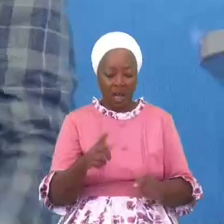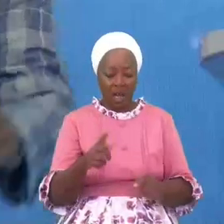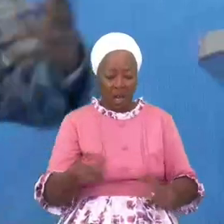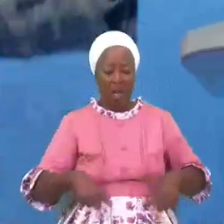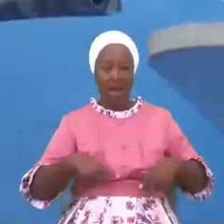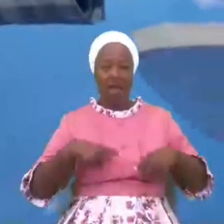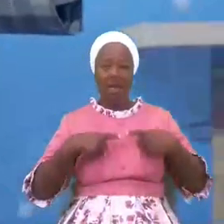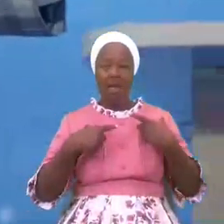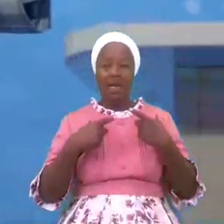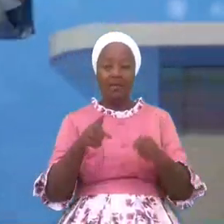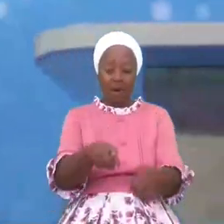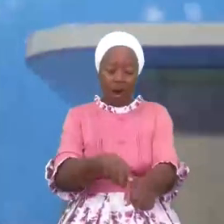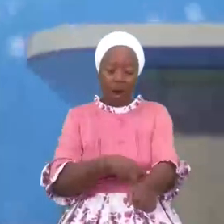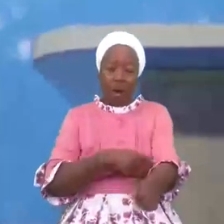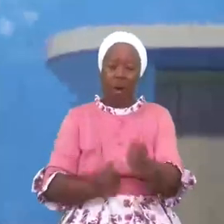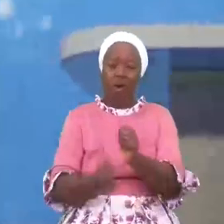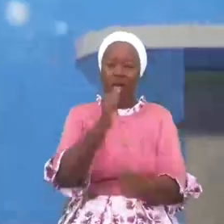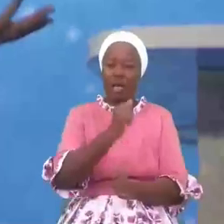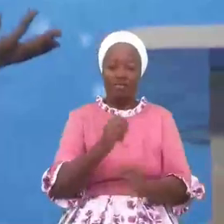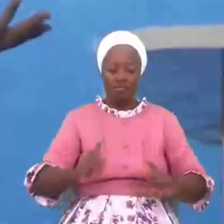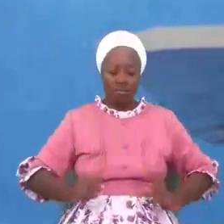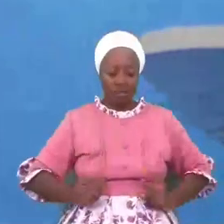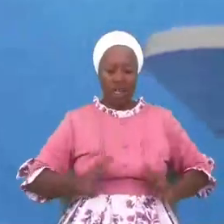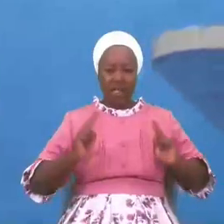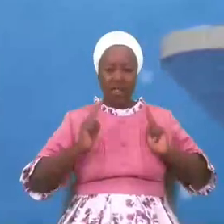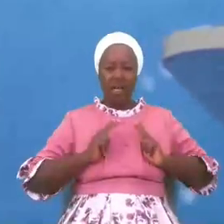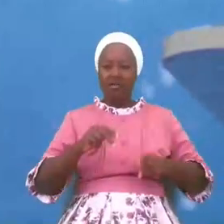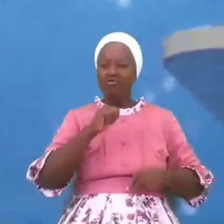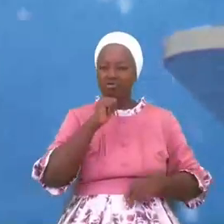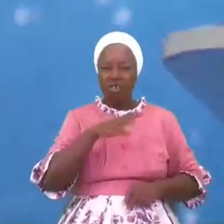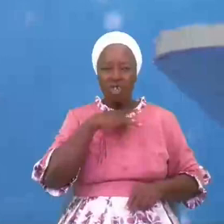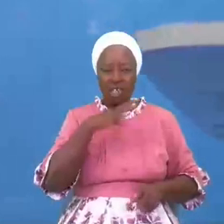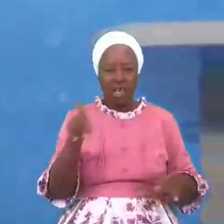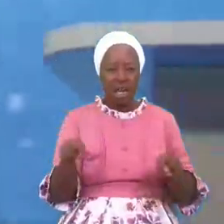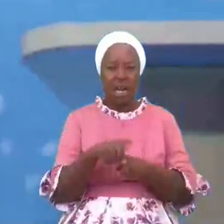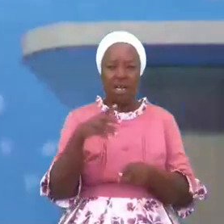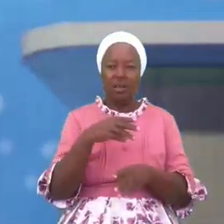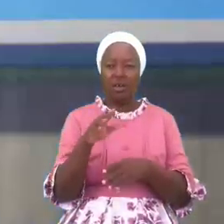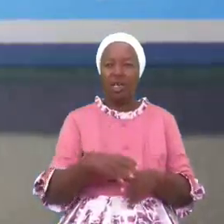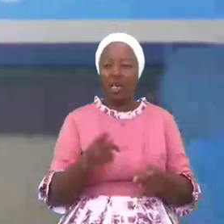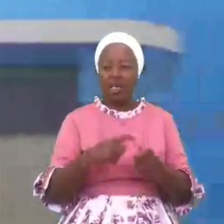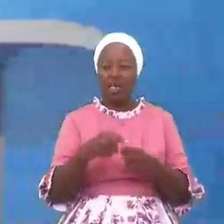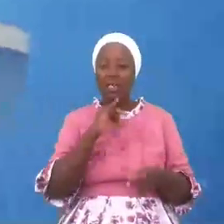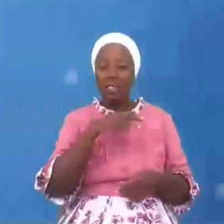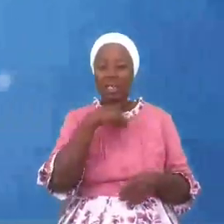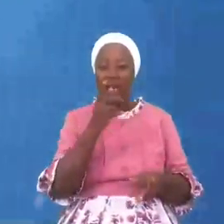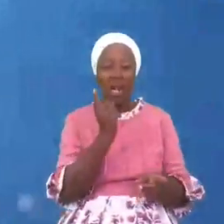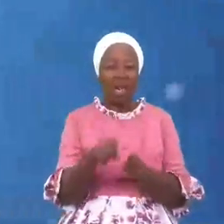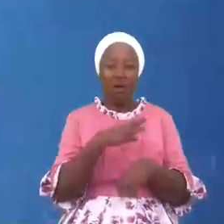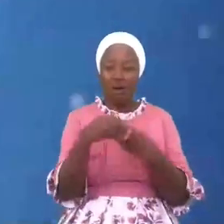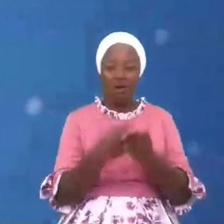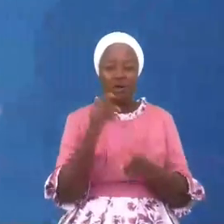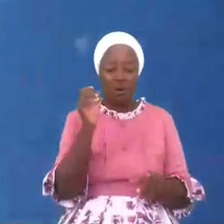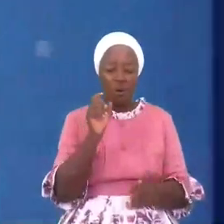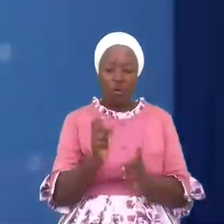dure plus longue, plus saine, incorruptible, comme toutes les œuvres. Et cet Évangile